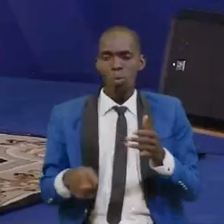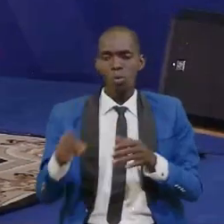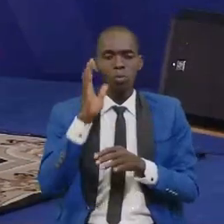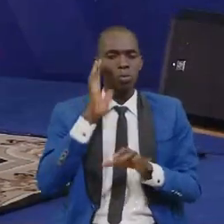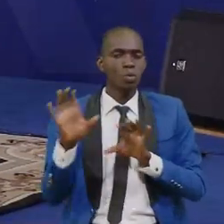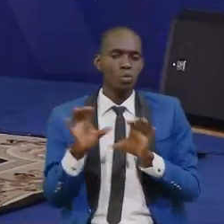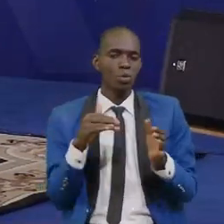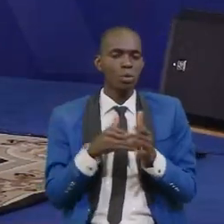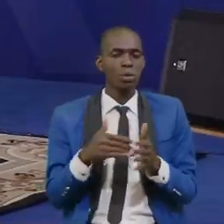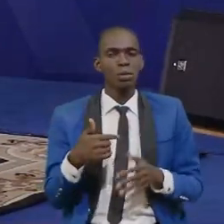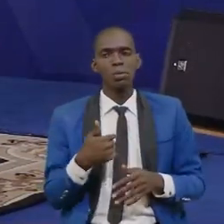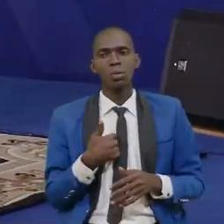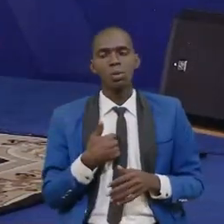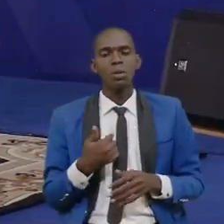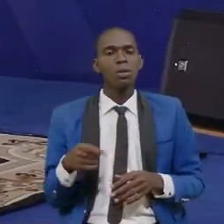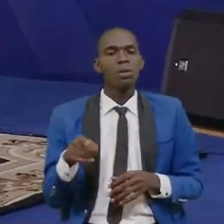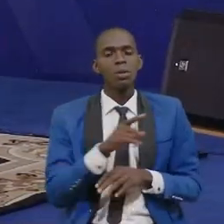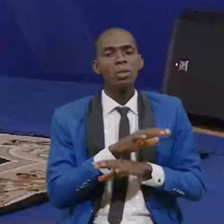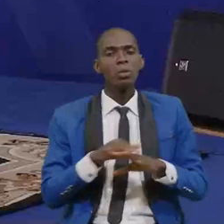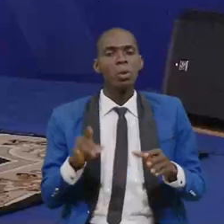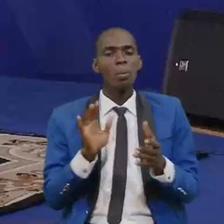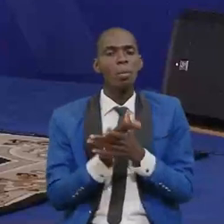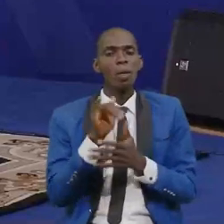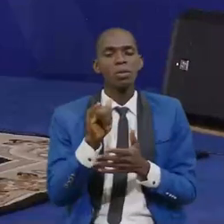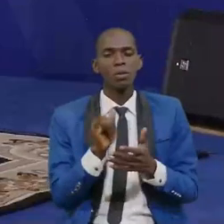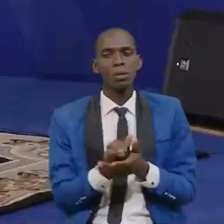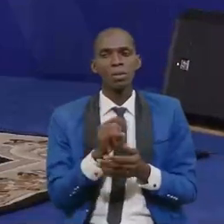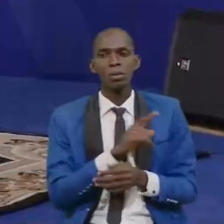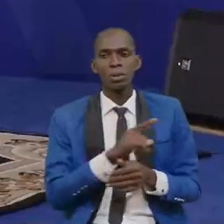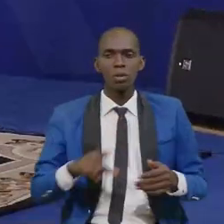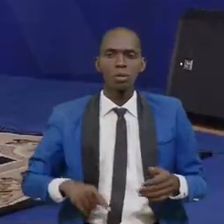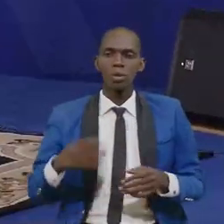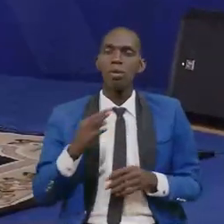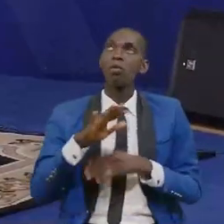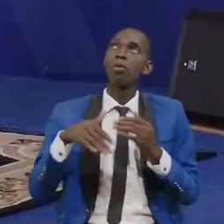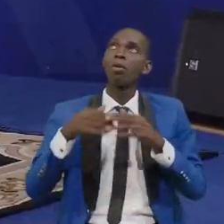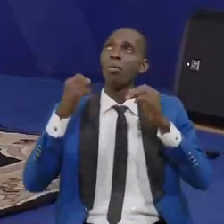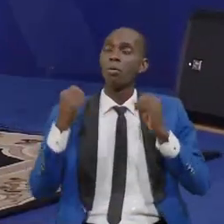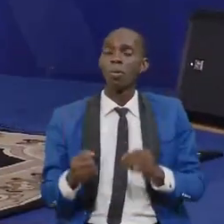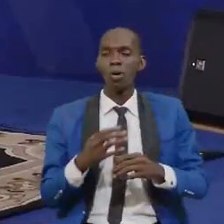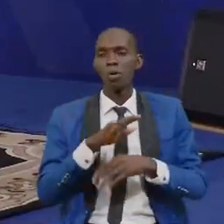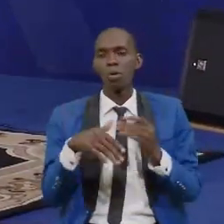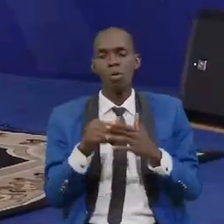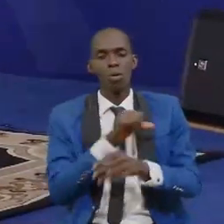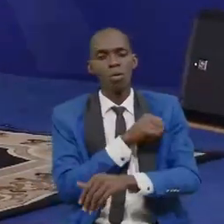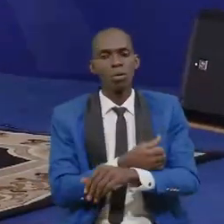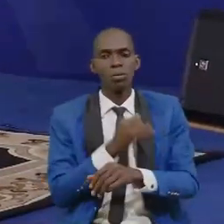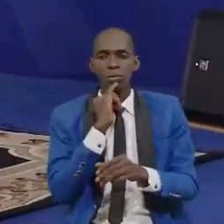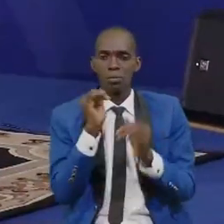feront. Ils ne croient pas que le Seigneur de tout pouvoir, de toute autorité est avec